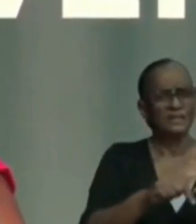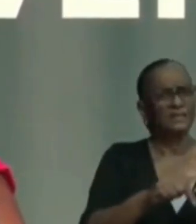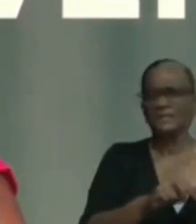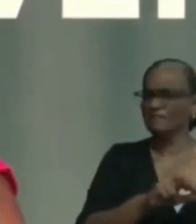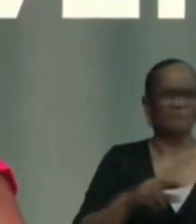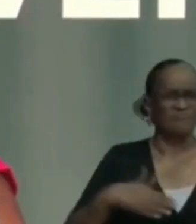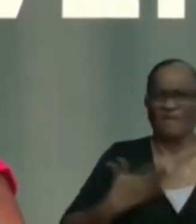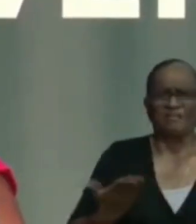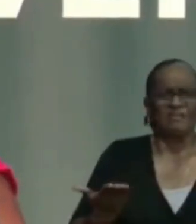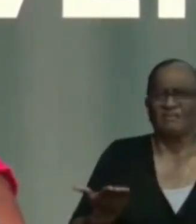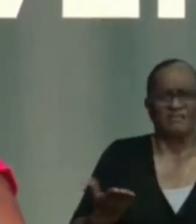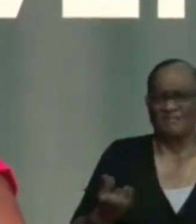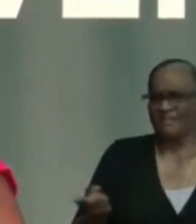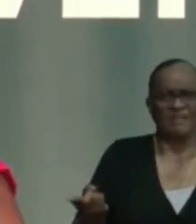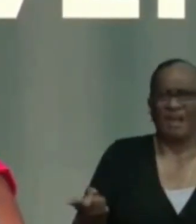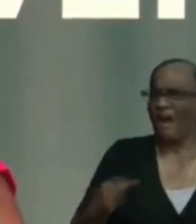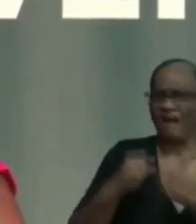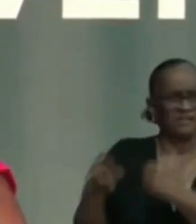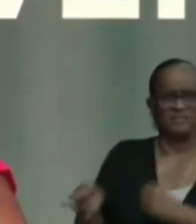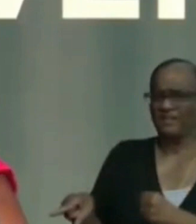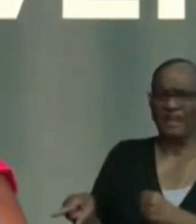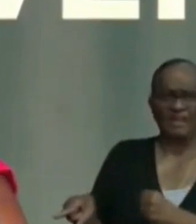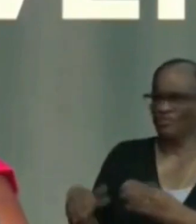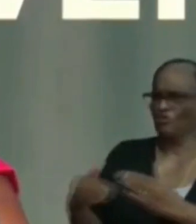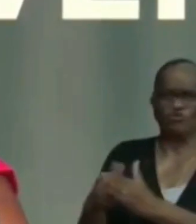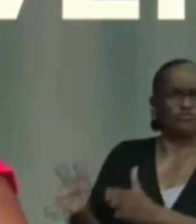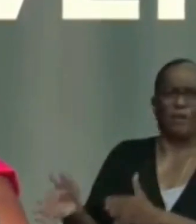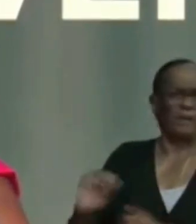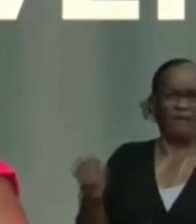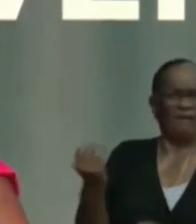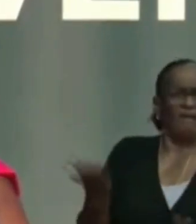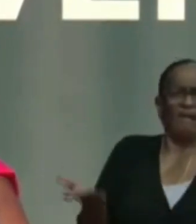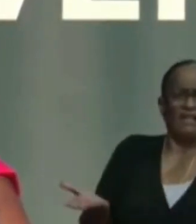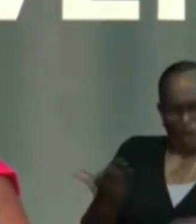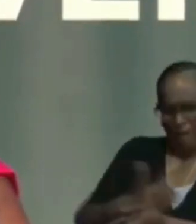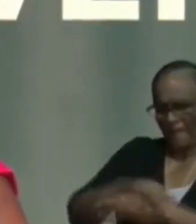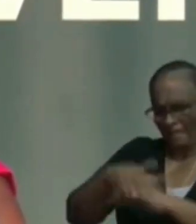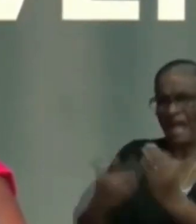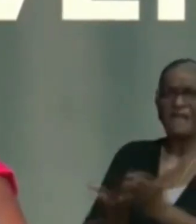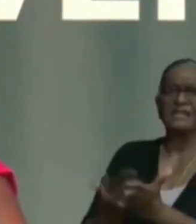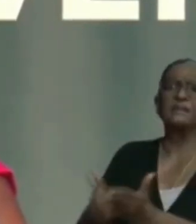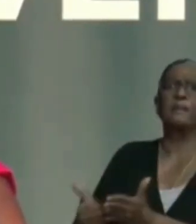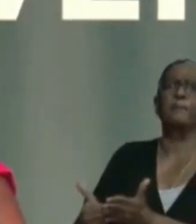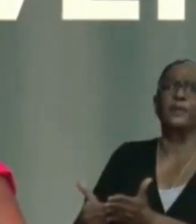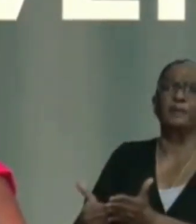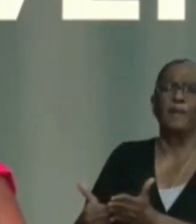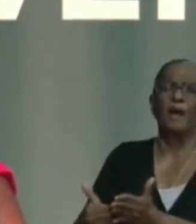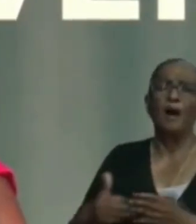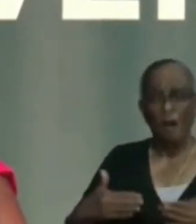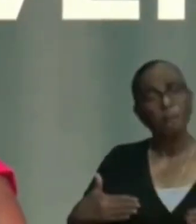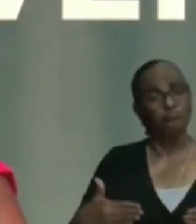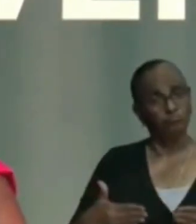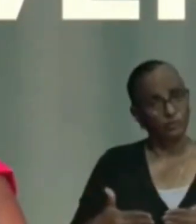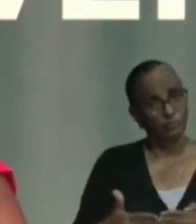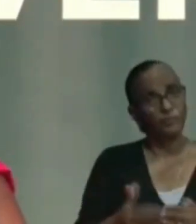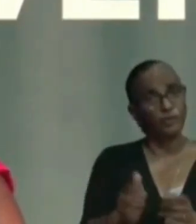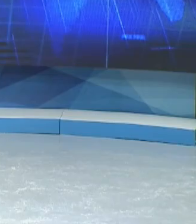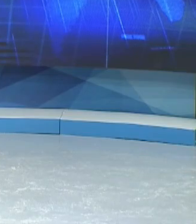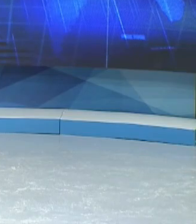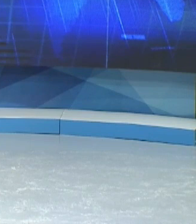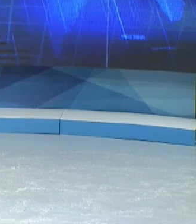reden om dergelijke activiteiten stop te zetten. Zo ook de activiteiten van de Skalians op de